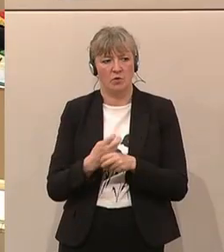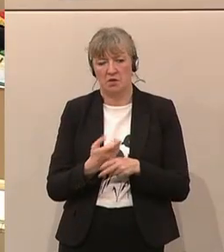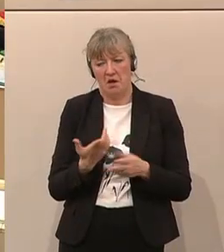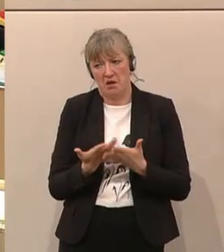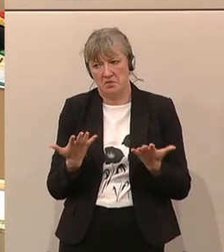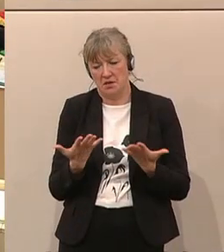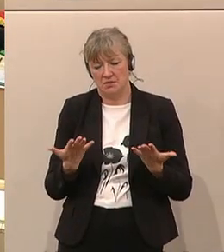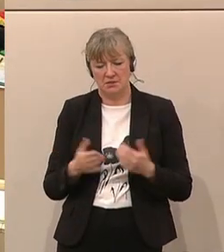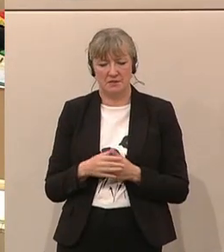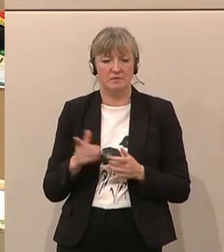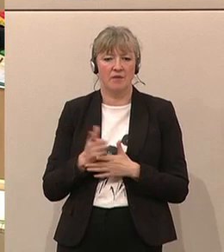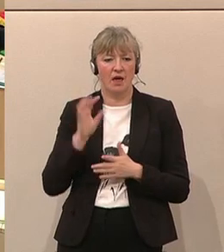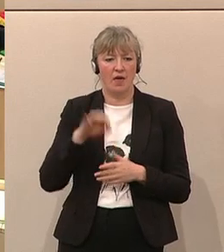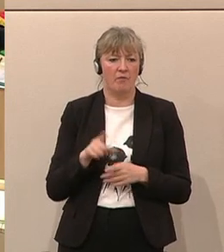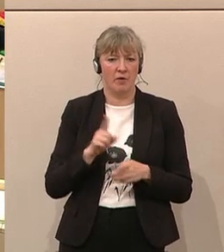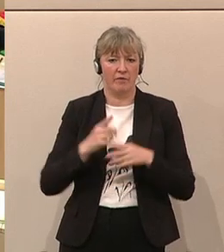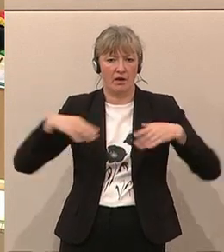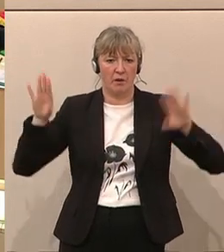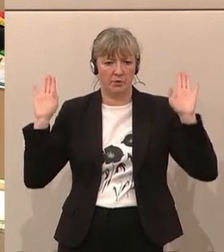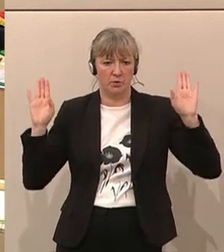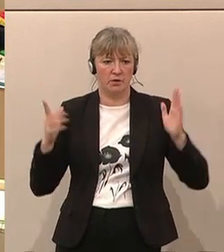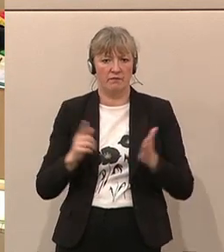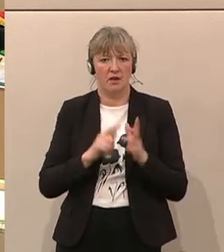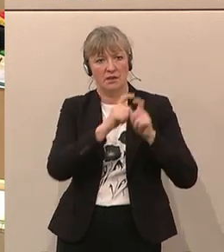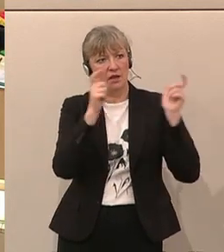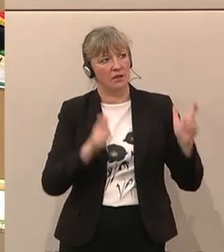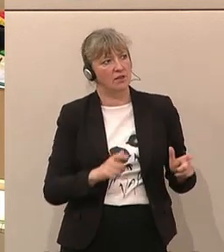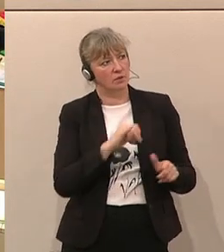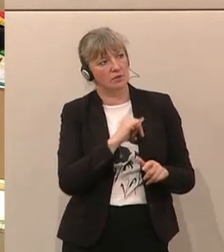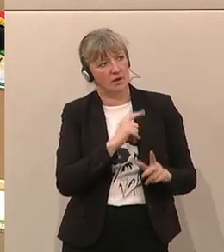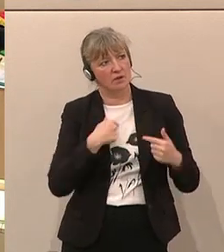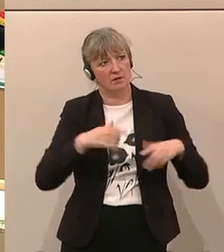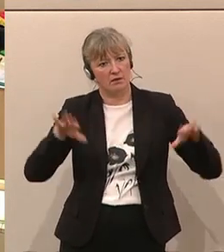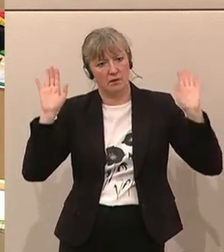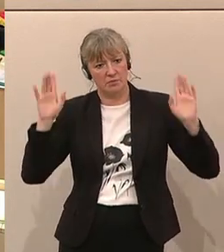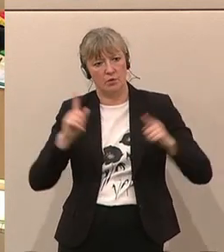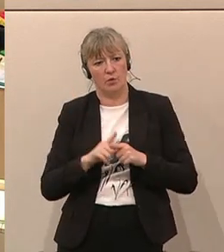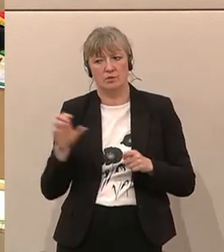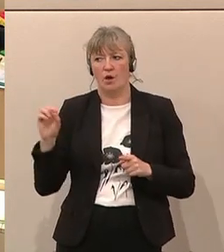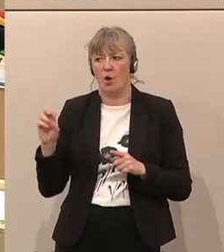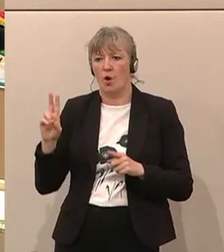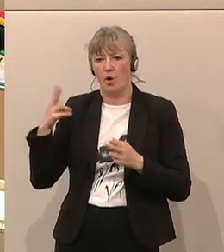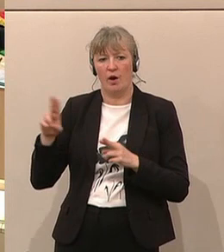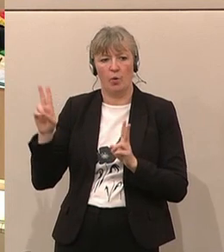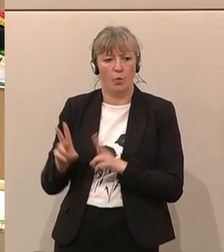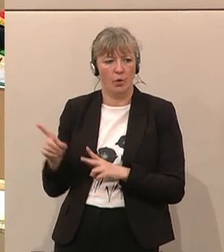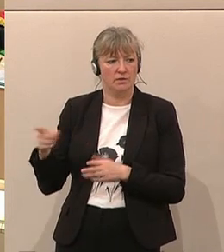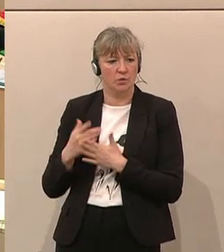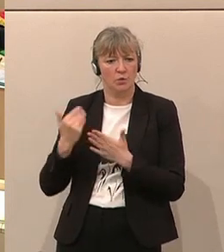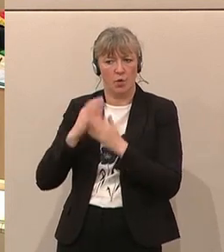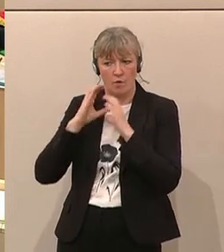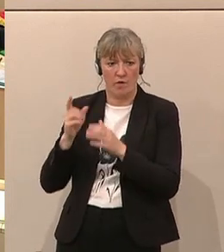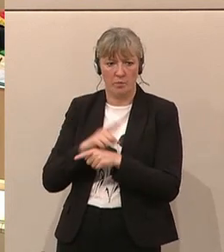zu arbeiten. Die FPÖ kapituliert vor den Konzerninteressen und vor Sebastian Kurz und seiner neuen